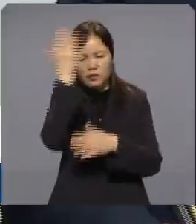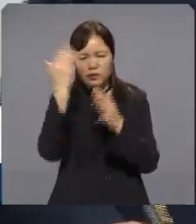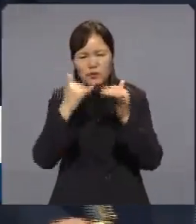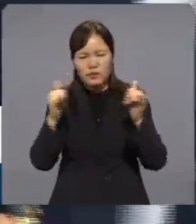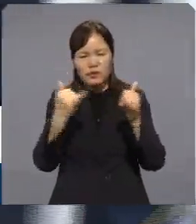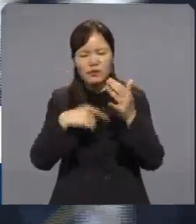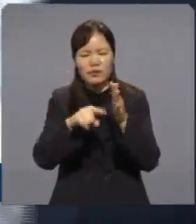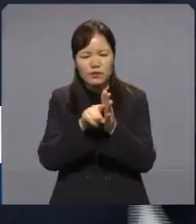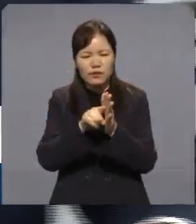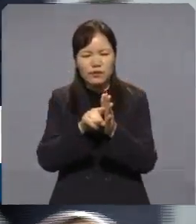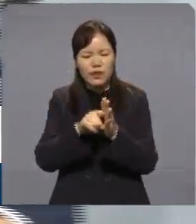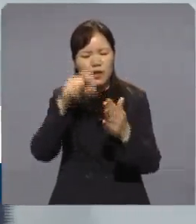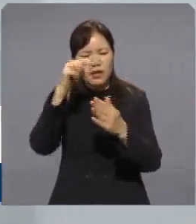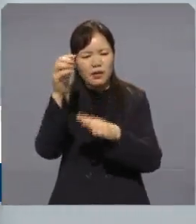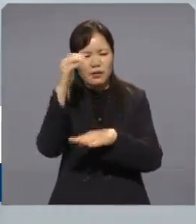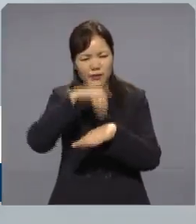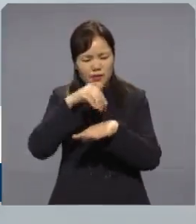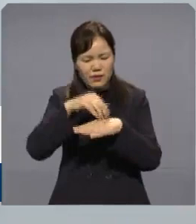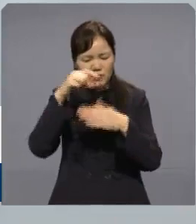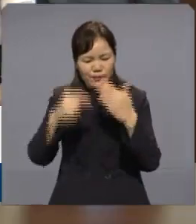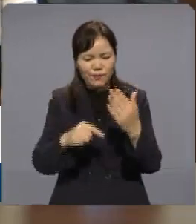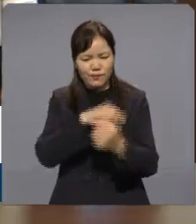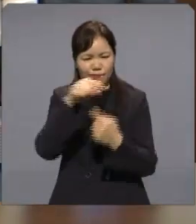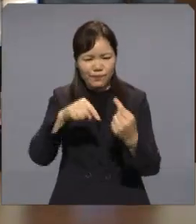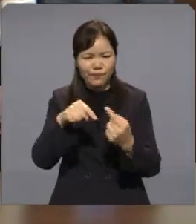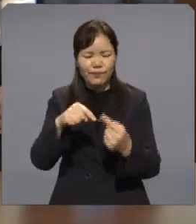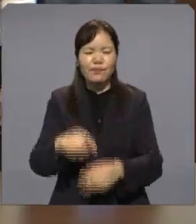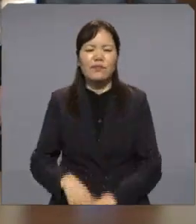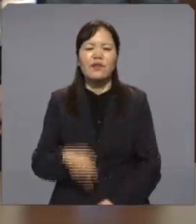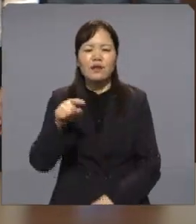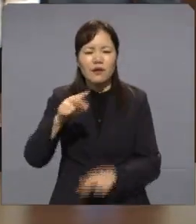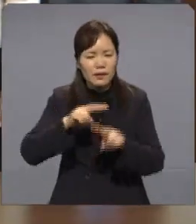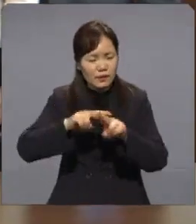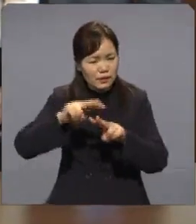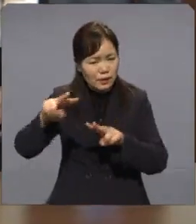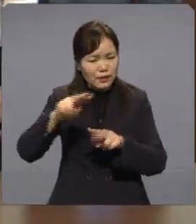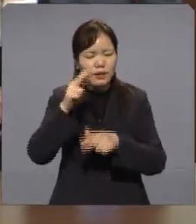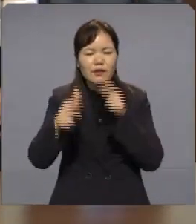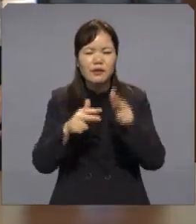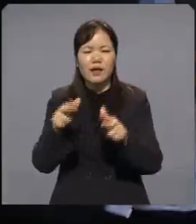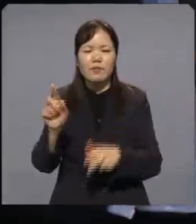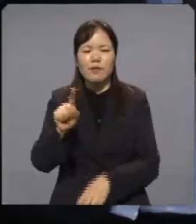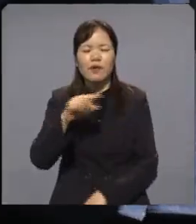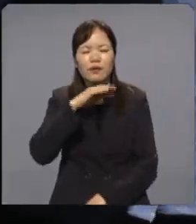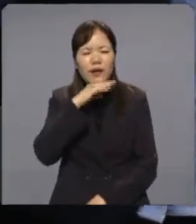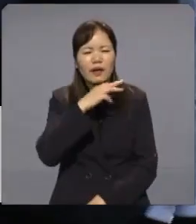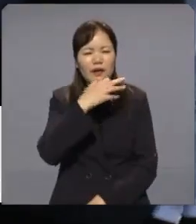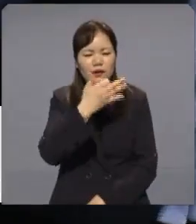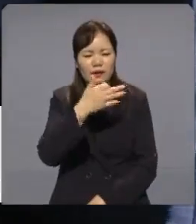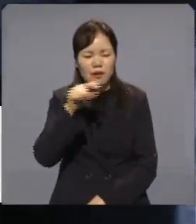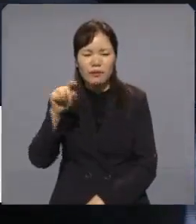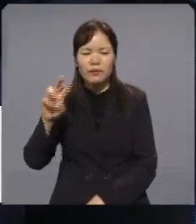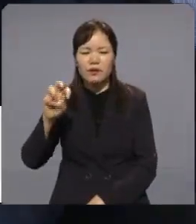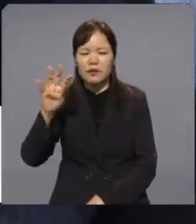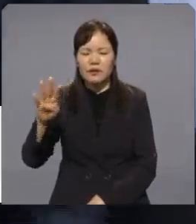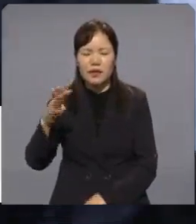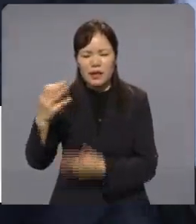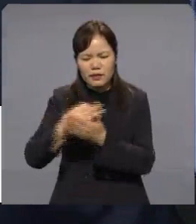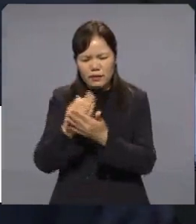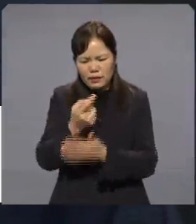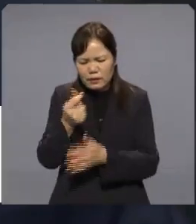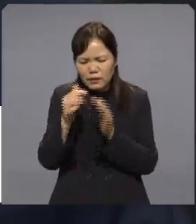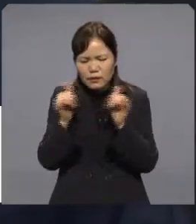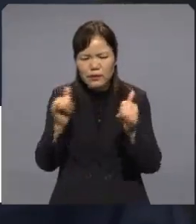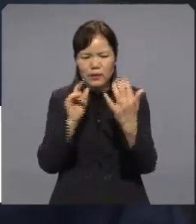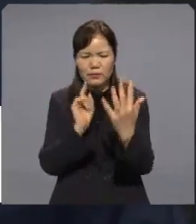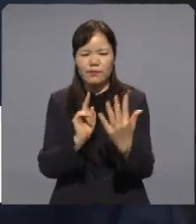연수 프로그램이 운영됩니다. 경기 청년 사다리 사업으로 만 19에서 34살 저소득층이